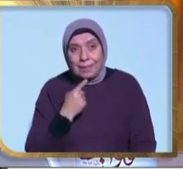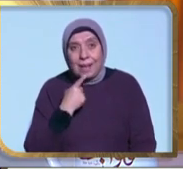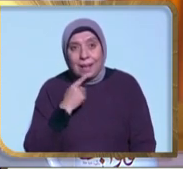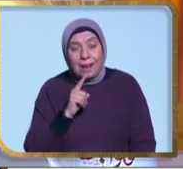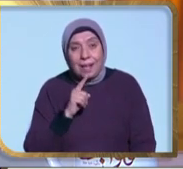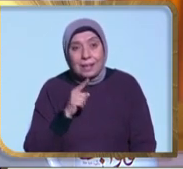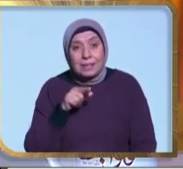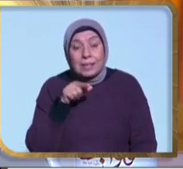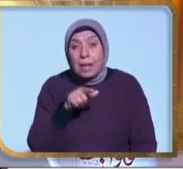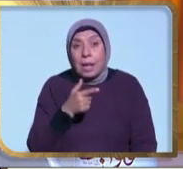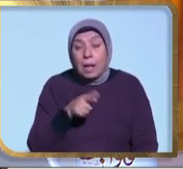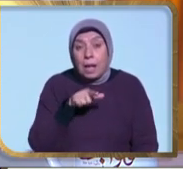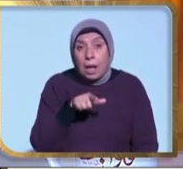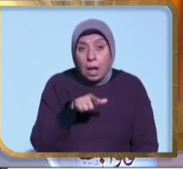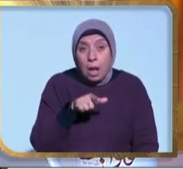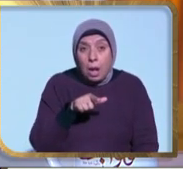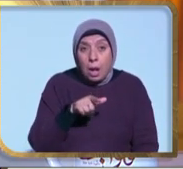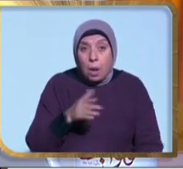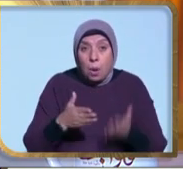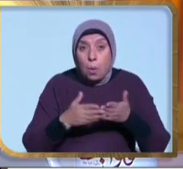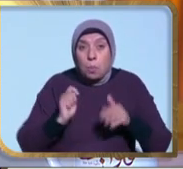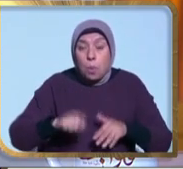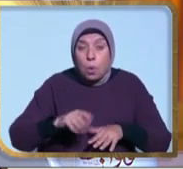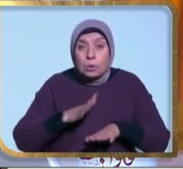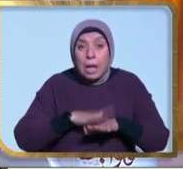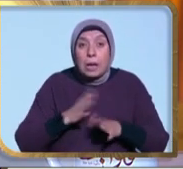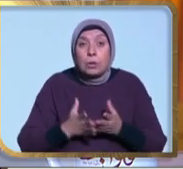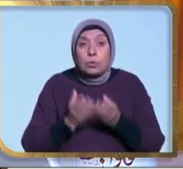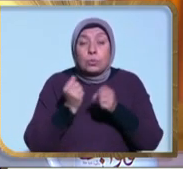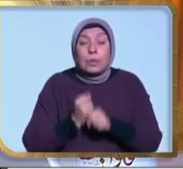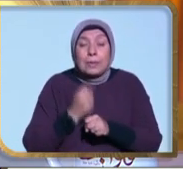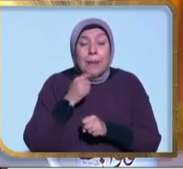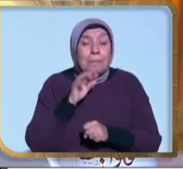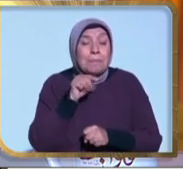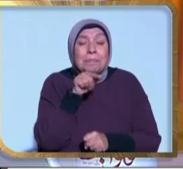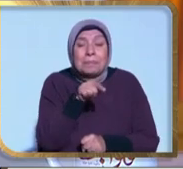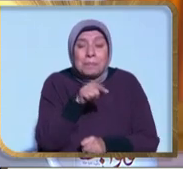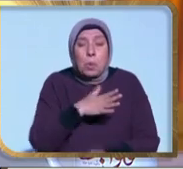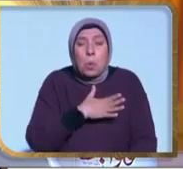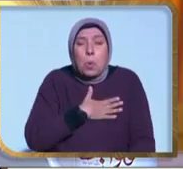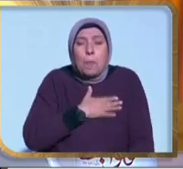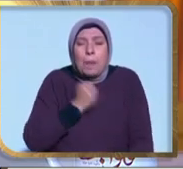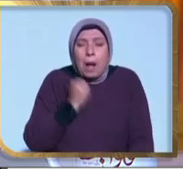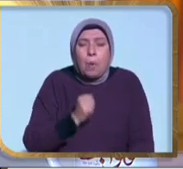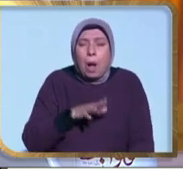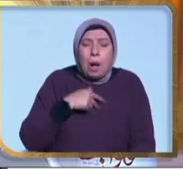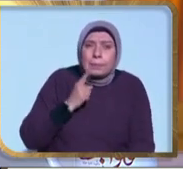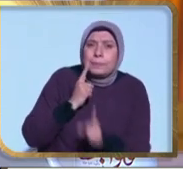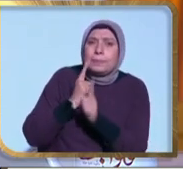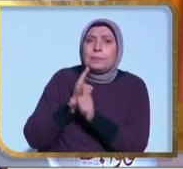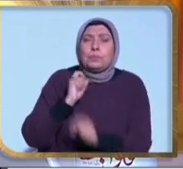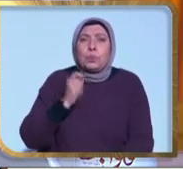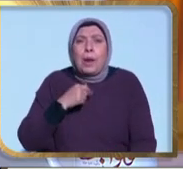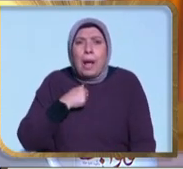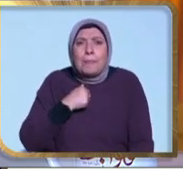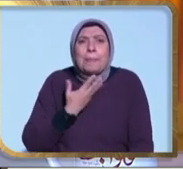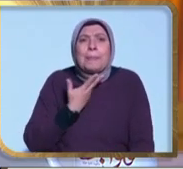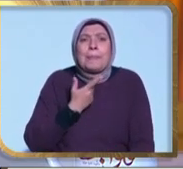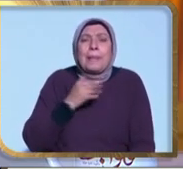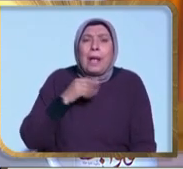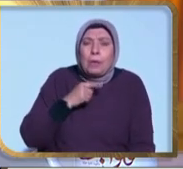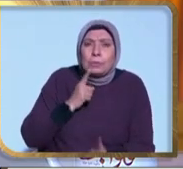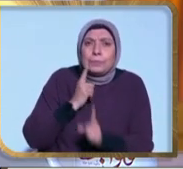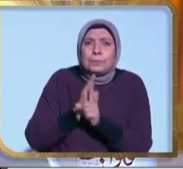شوق سيدنا موسى الى لقاء ربه يعصف ب فكان سيدنا موسى